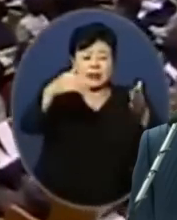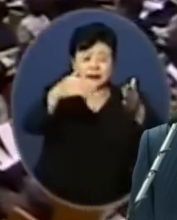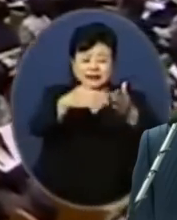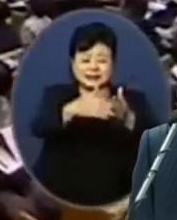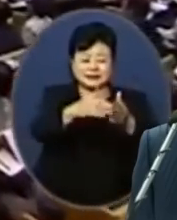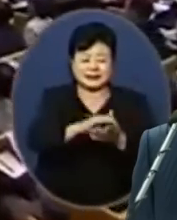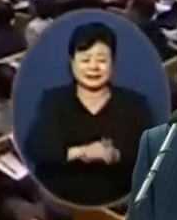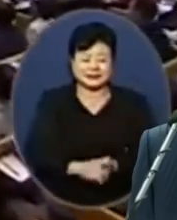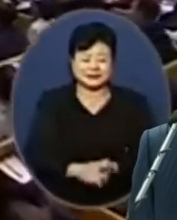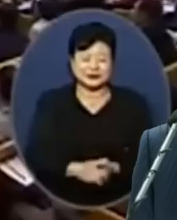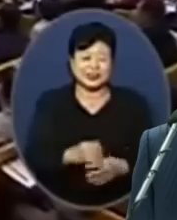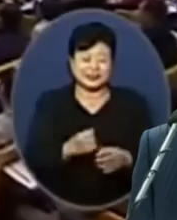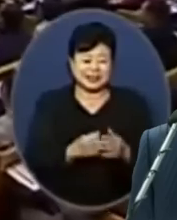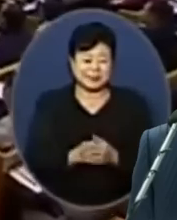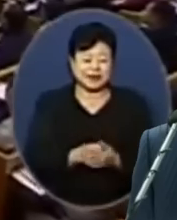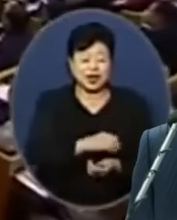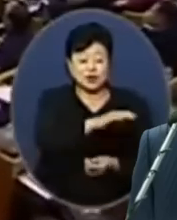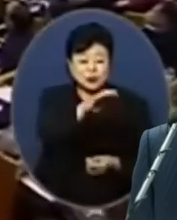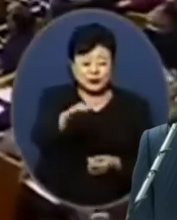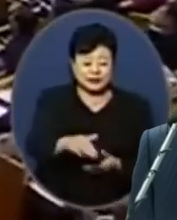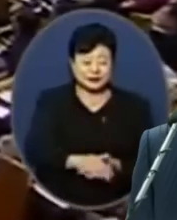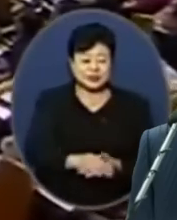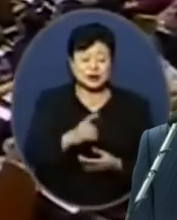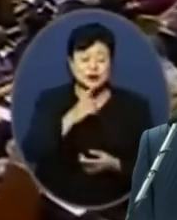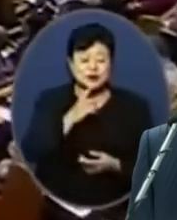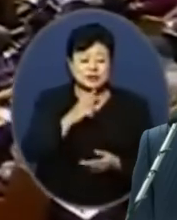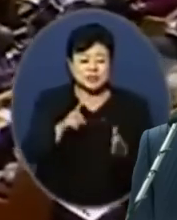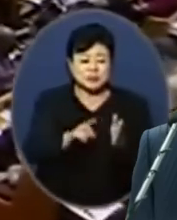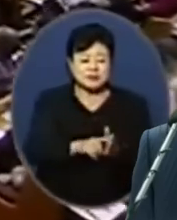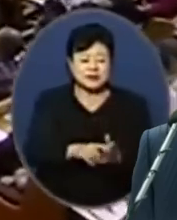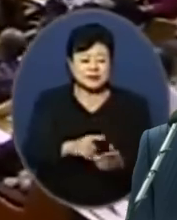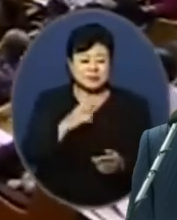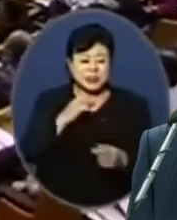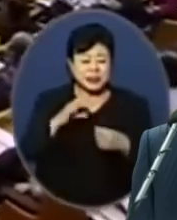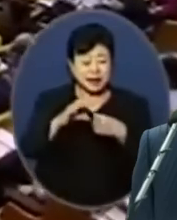것입니다. 그러므로 우리는 오직 믿기만 하면